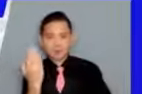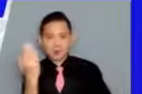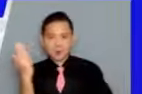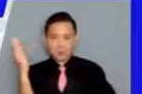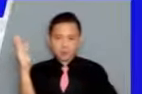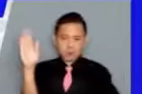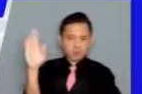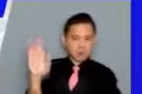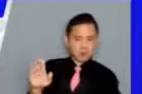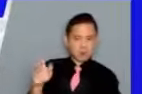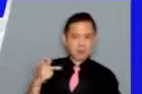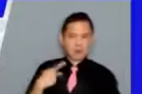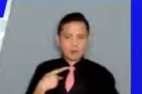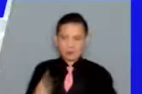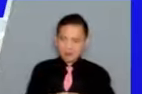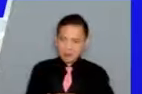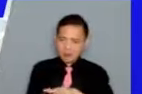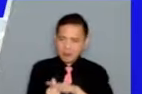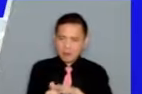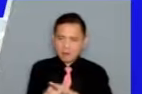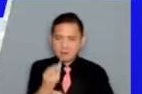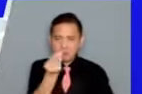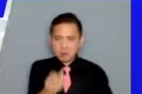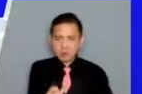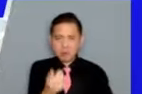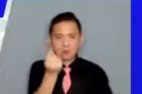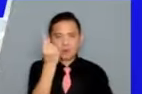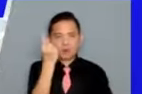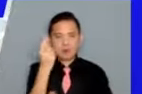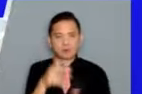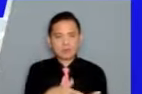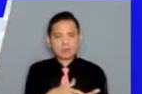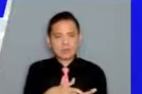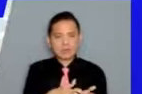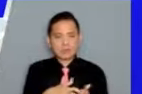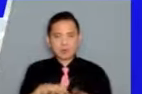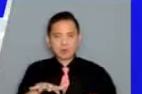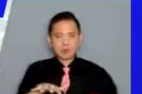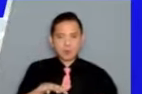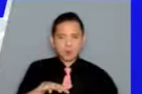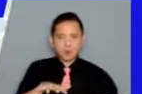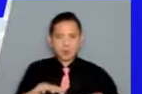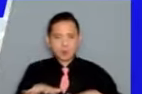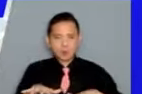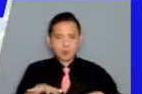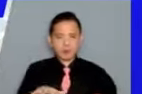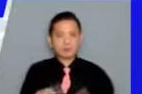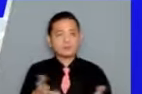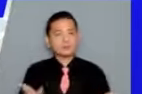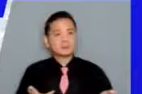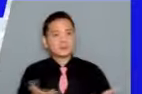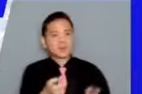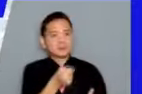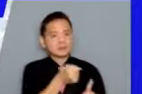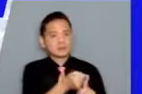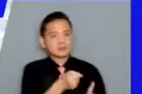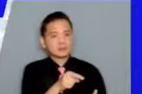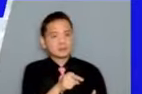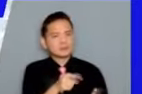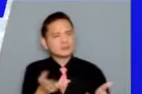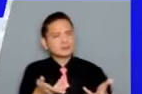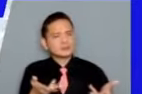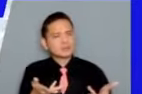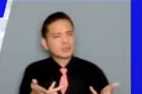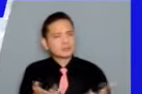yung nararamdaman namin. Pero mahina na lang naman po siya. At nasaan ka nung tumama ang lindol? Nasa loob po talaga ako ng production ng